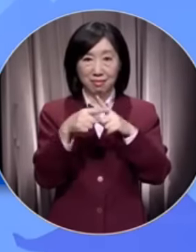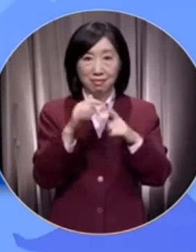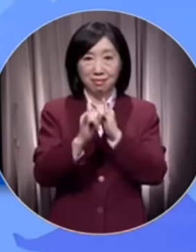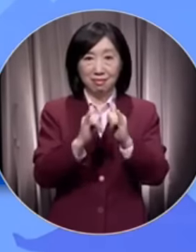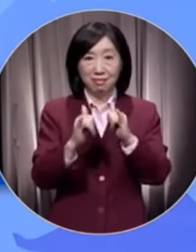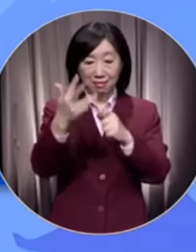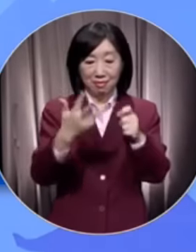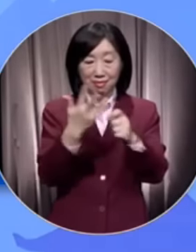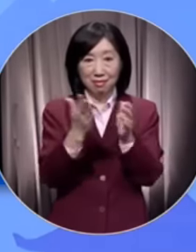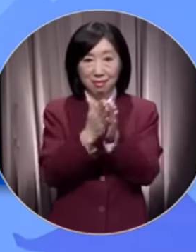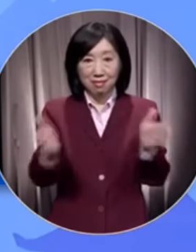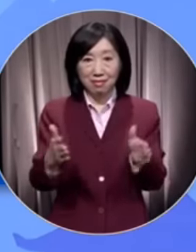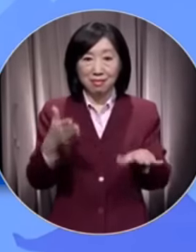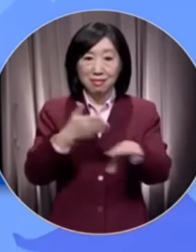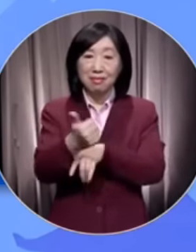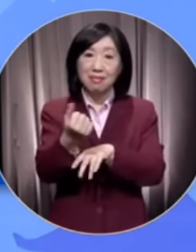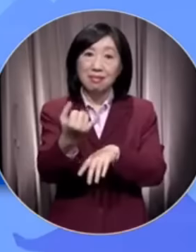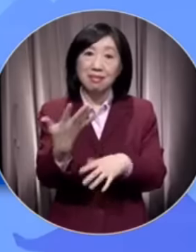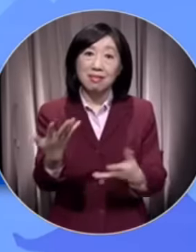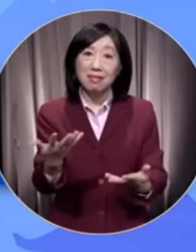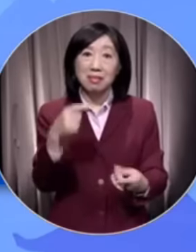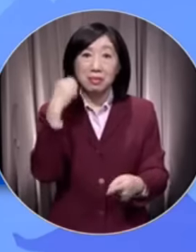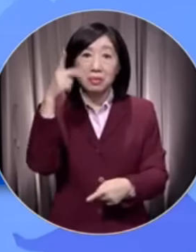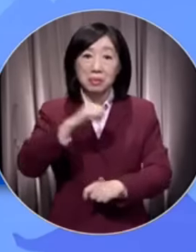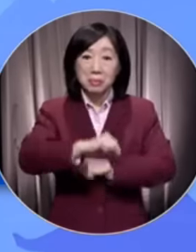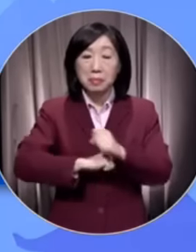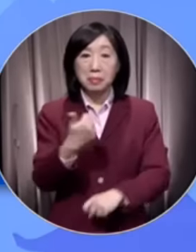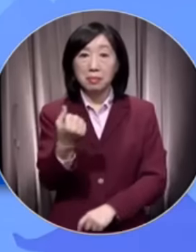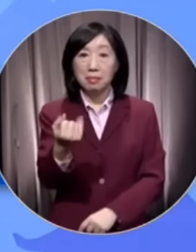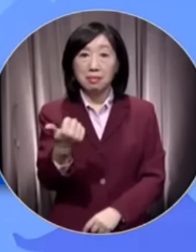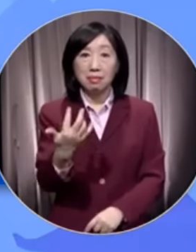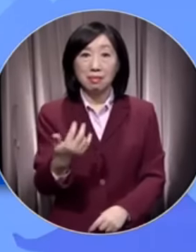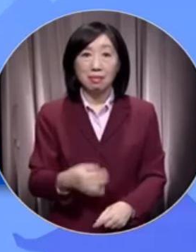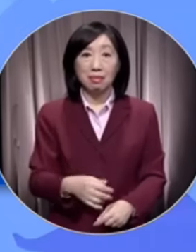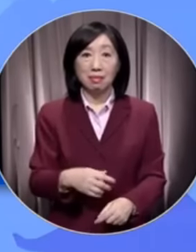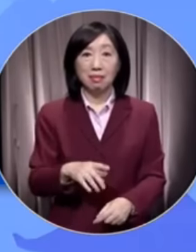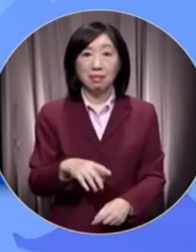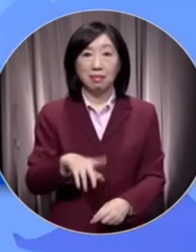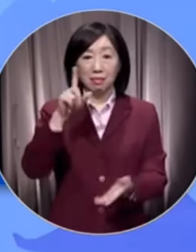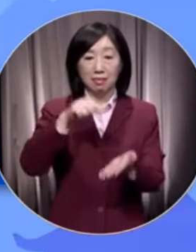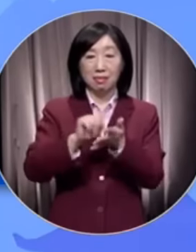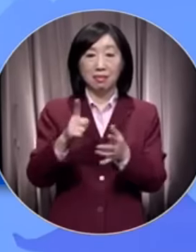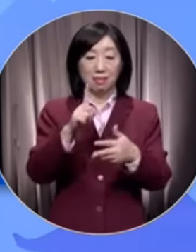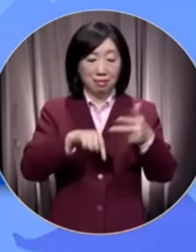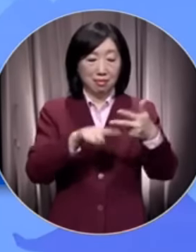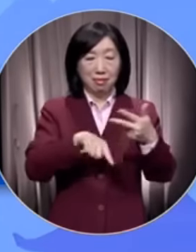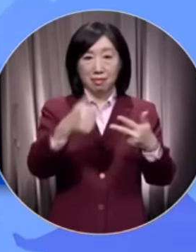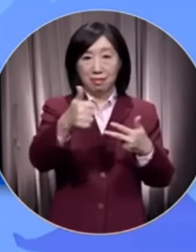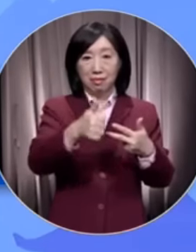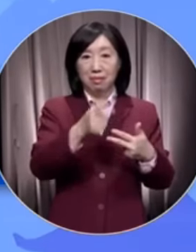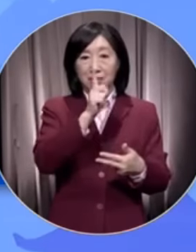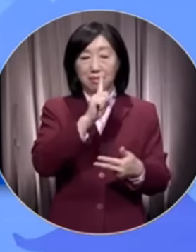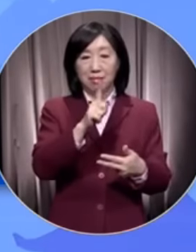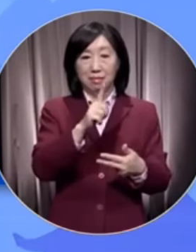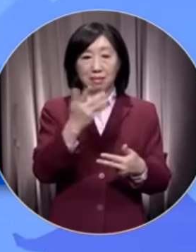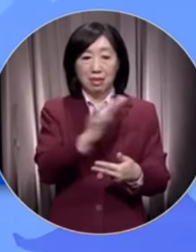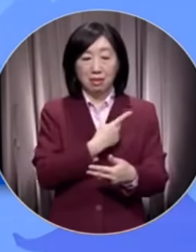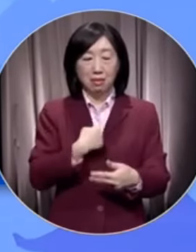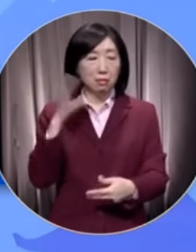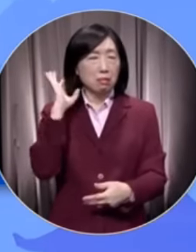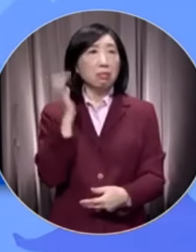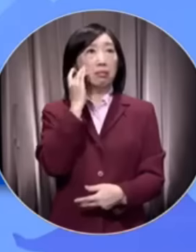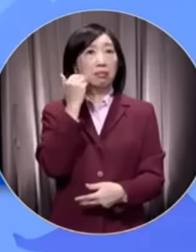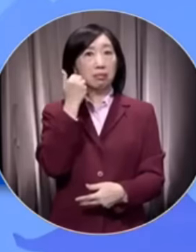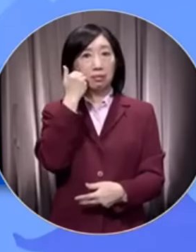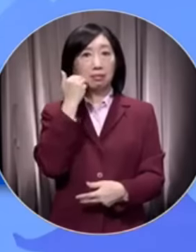来究竟过得好不好。上次的辩论会，朱主席说了一句话让我非常的震惊，他